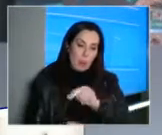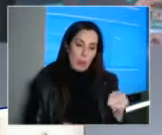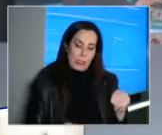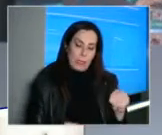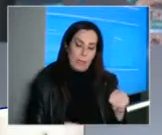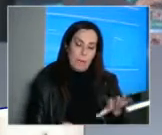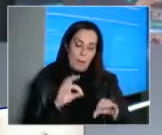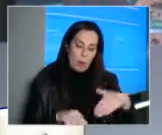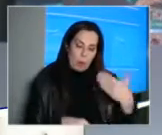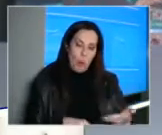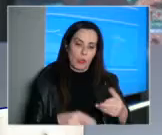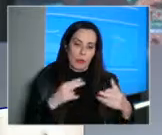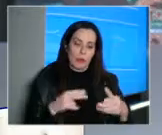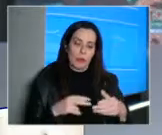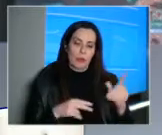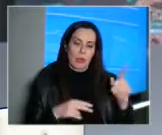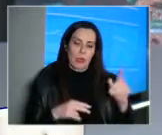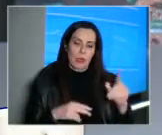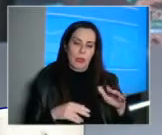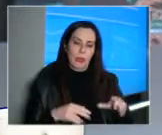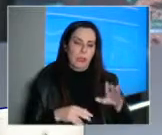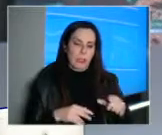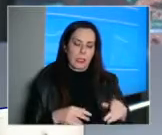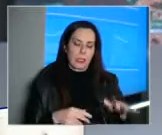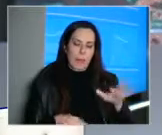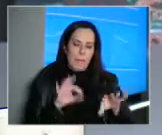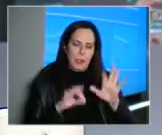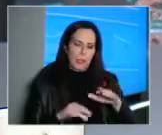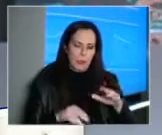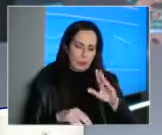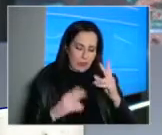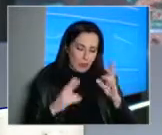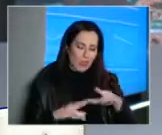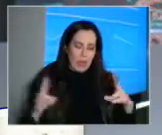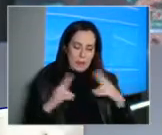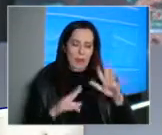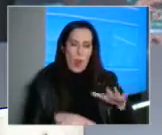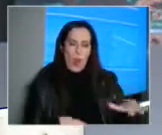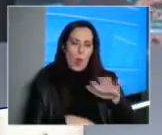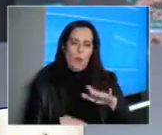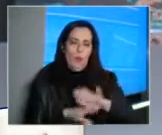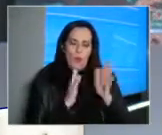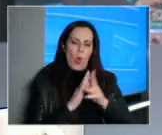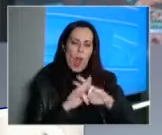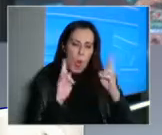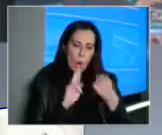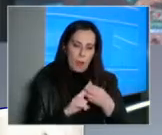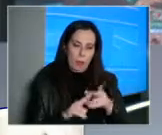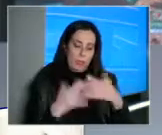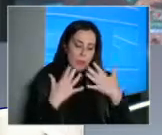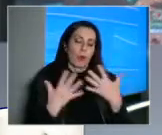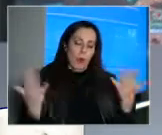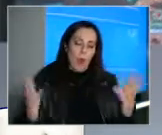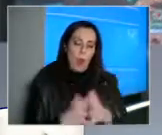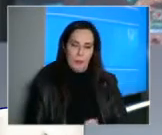המרכזי בבחירות הקרובות לפרלמנט האירופי, וזה נושא מעסיק לא רק את צרפת, אלא את כל אירופה, בכלל את העולם כנראה. זה הסיפור